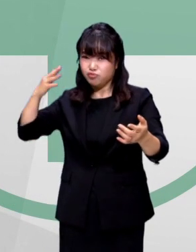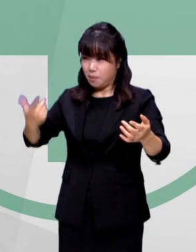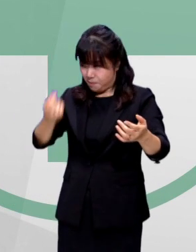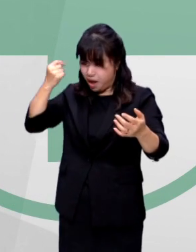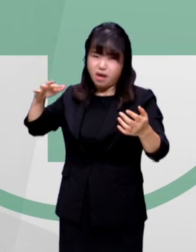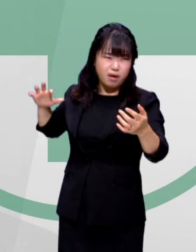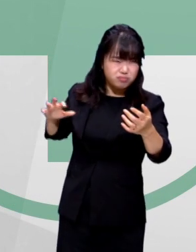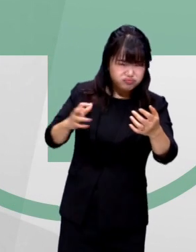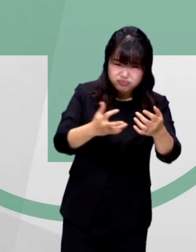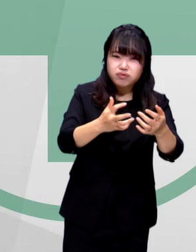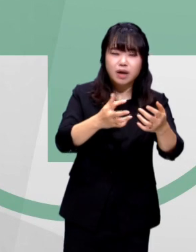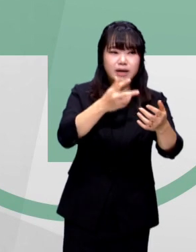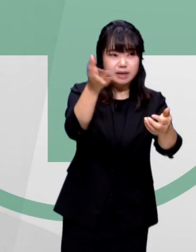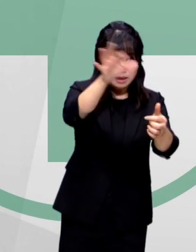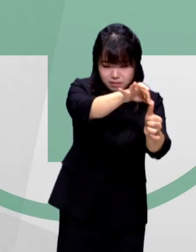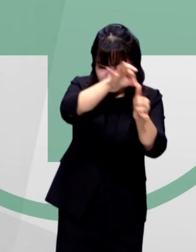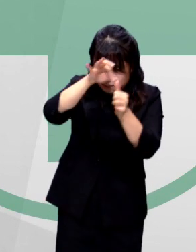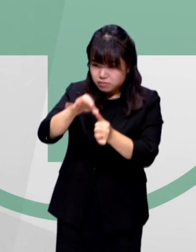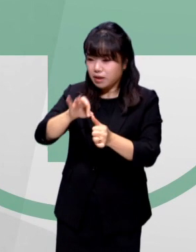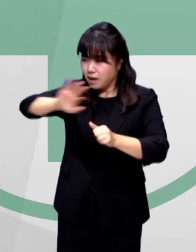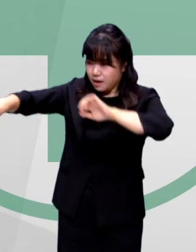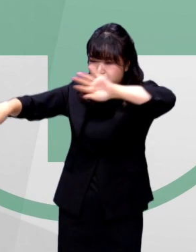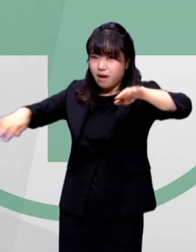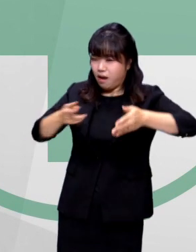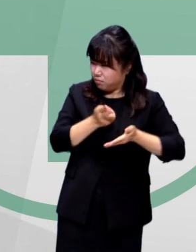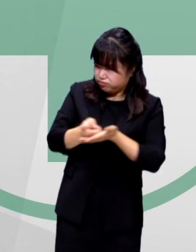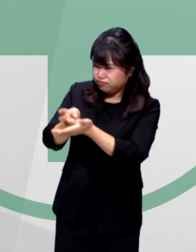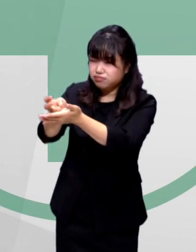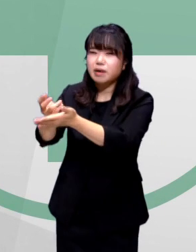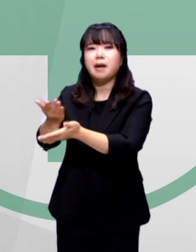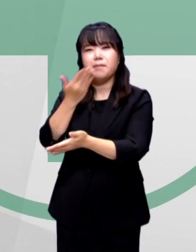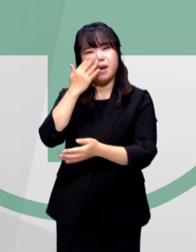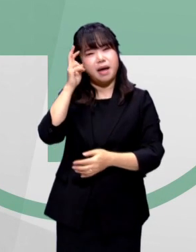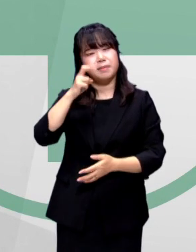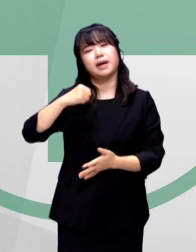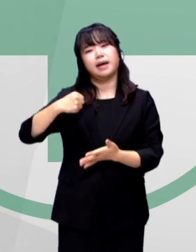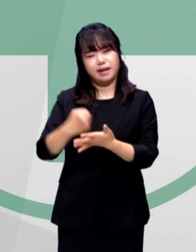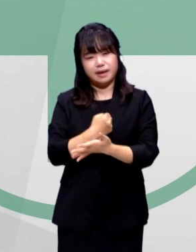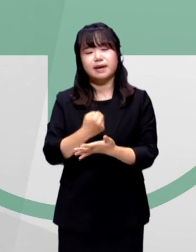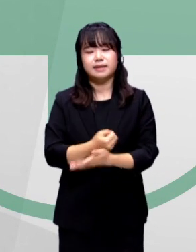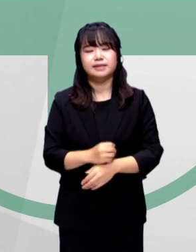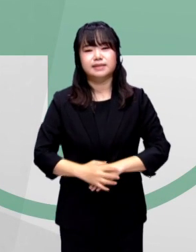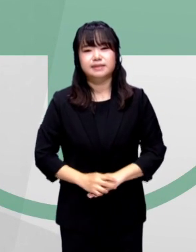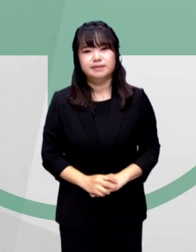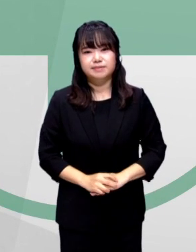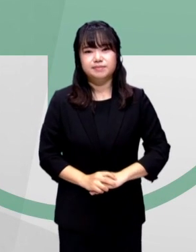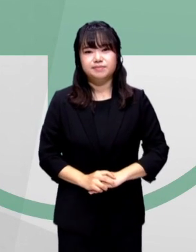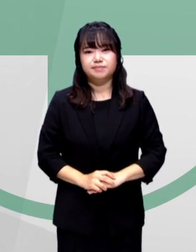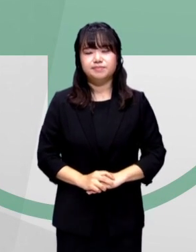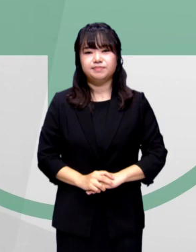투입돼서 거기 있는 도로를 치우고 진입할 수 있지 않았나 생각을 하고 있습니다.